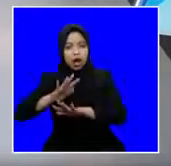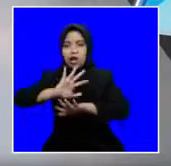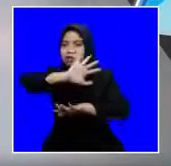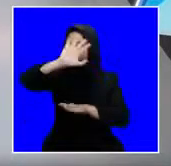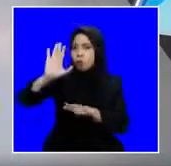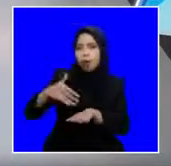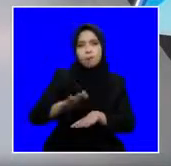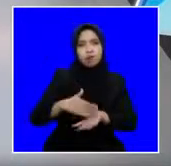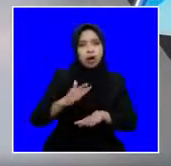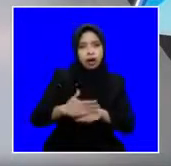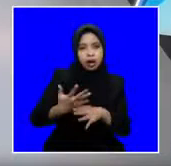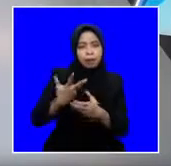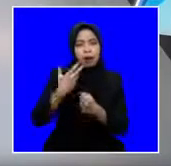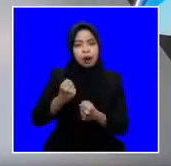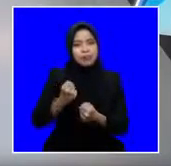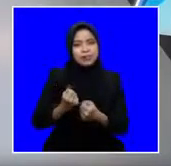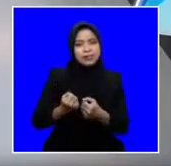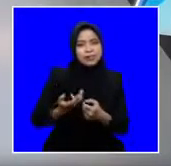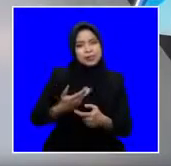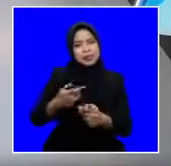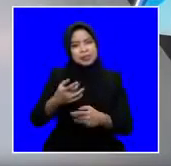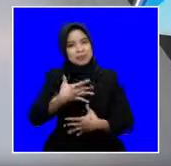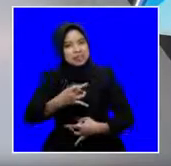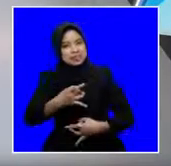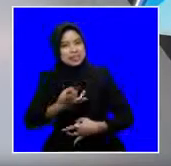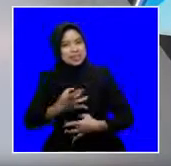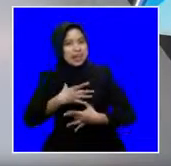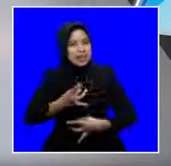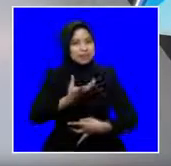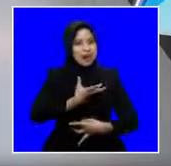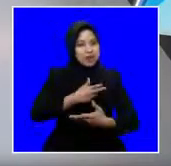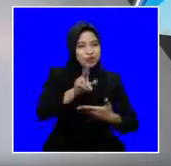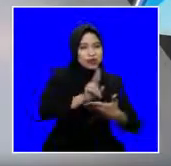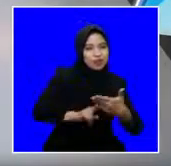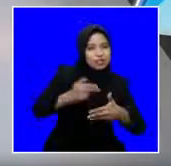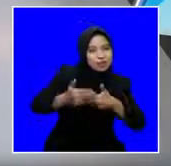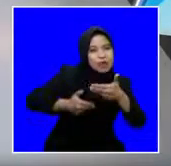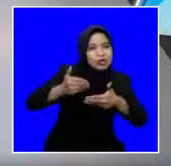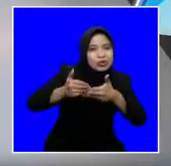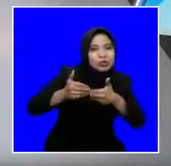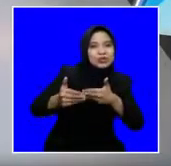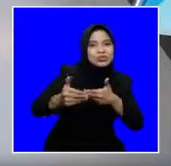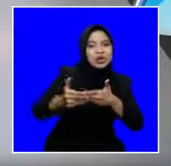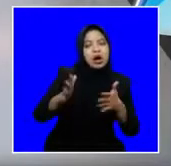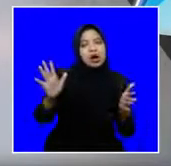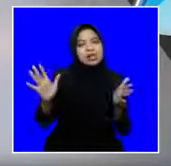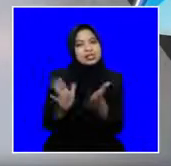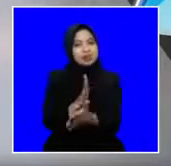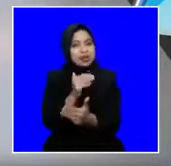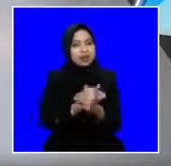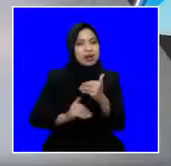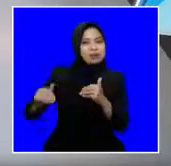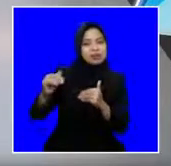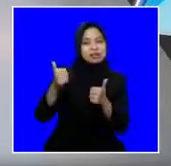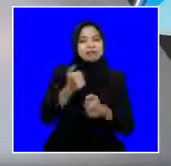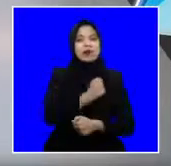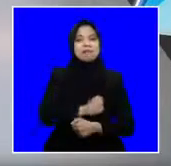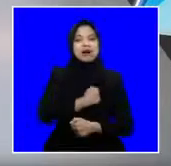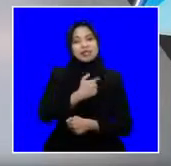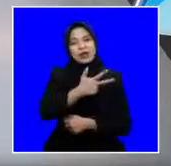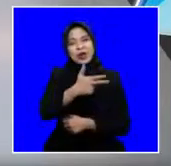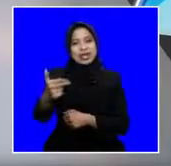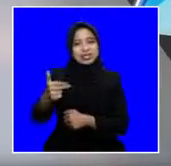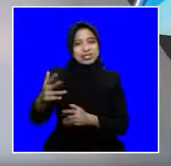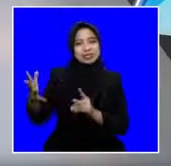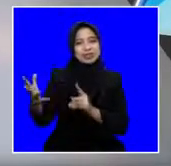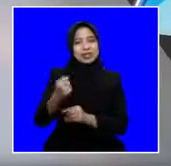pelaku budaya diharapkan dapat terpacu untuk mengejar pendidikan yang lebih tinggi, sehingga pada akhirnya mampu meningkatkan kemampuan bangsa Indonesia